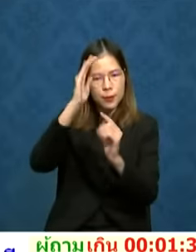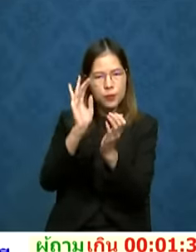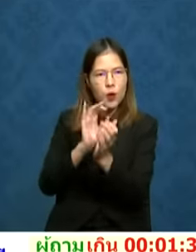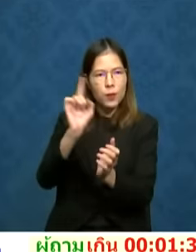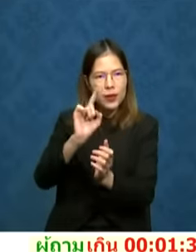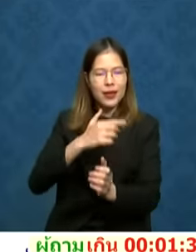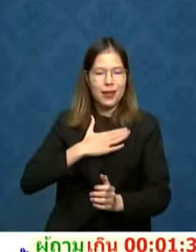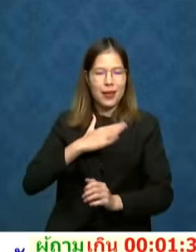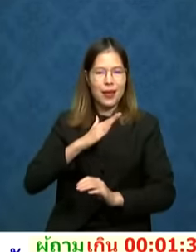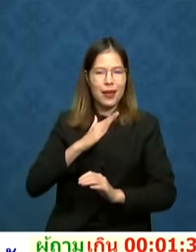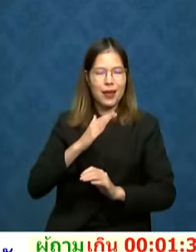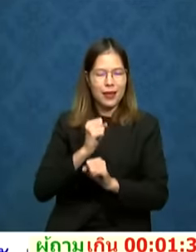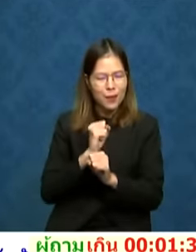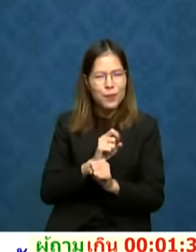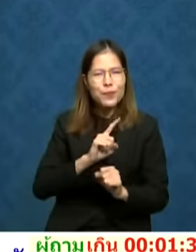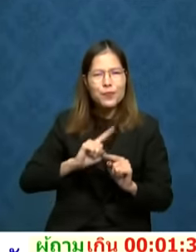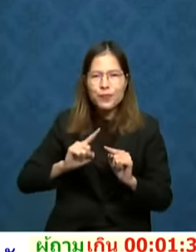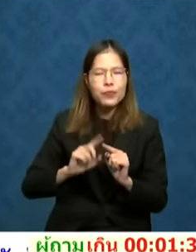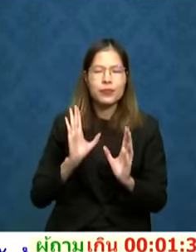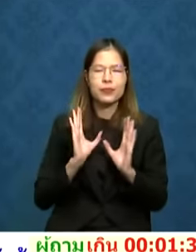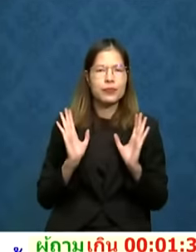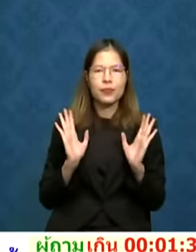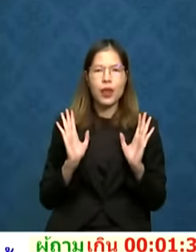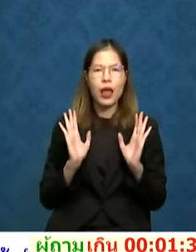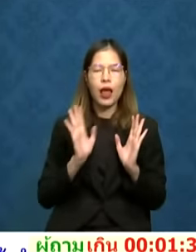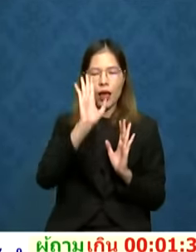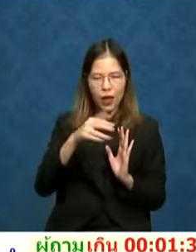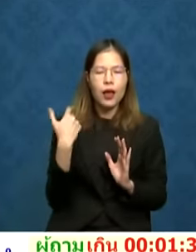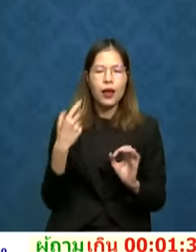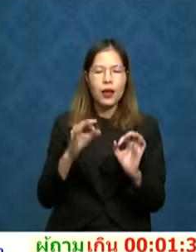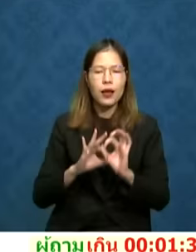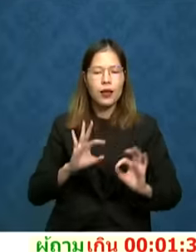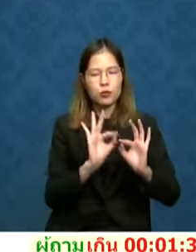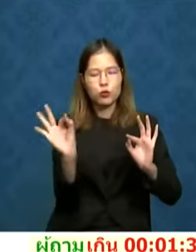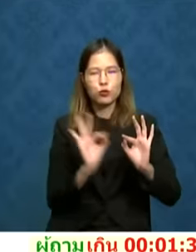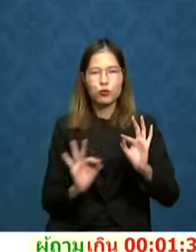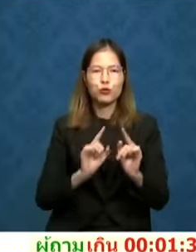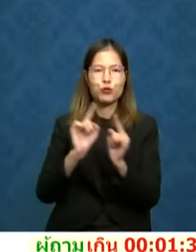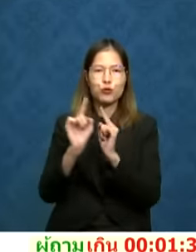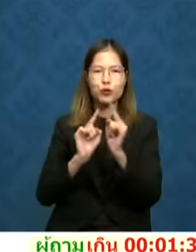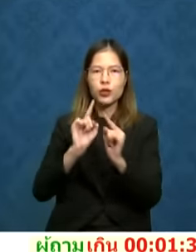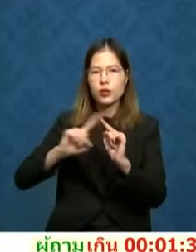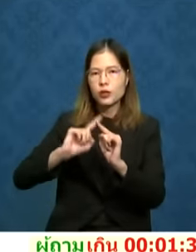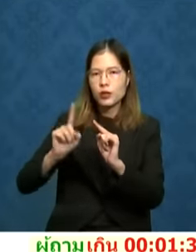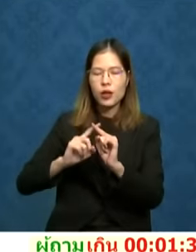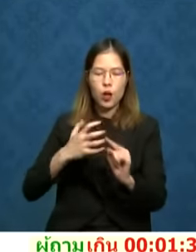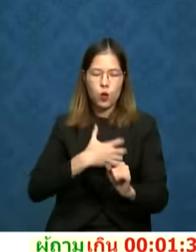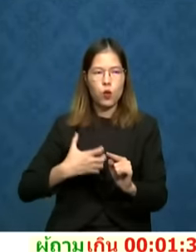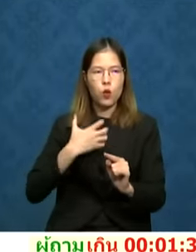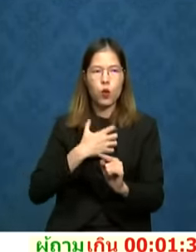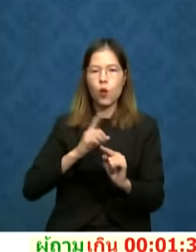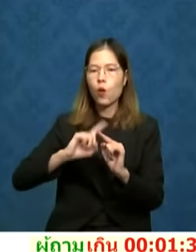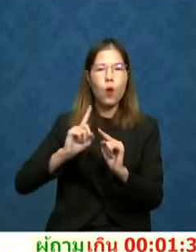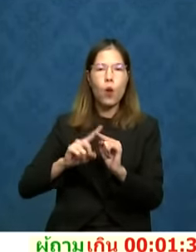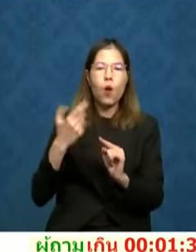เป็นอยางนั้น หอพาการเมืผมจะเป็อยนี้ไม่ควรครับควรจะเอาเรื่องที่เป็นสาระจริๆ มาคุยกผมไมอยากจะคยเรอารมณ้เข้ไมอยากจะ